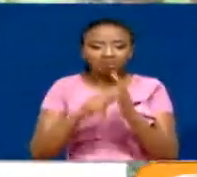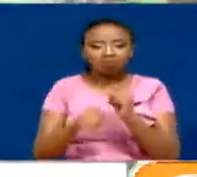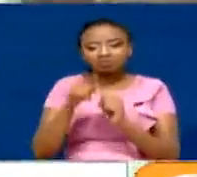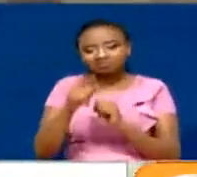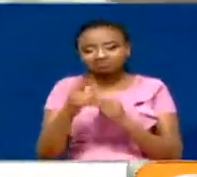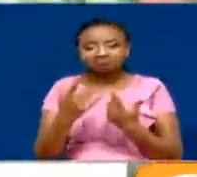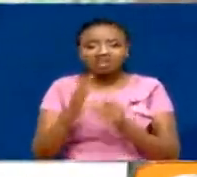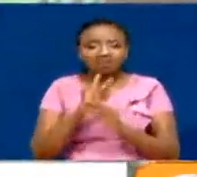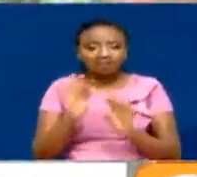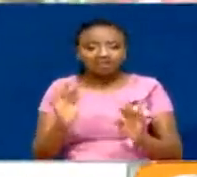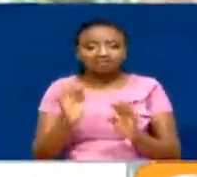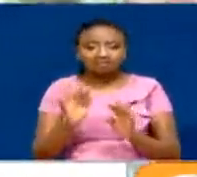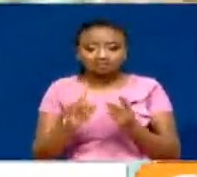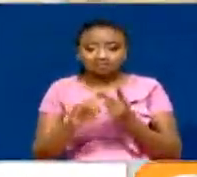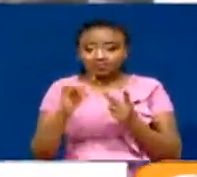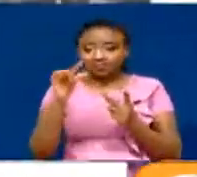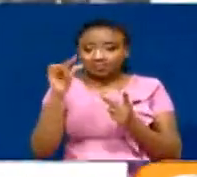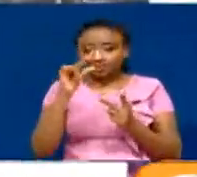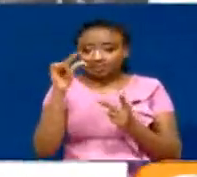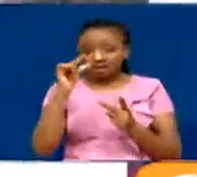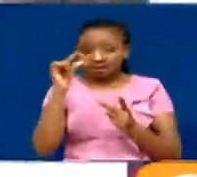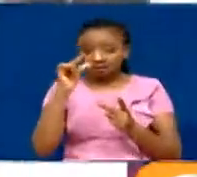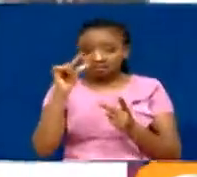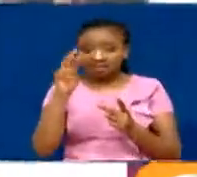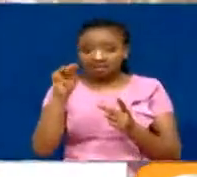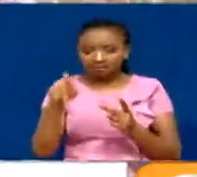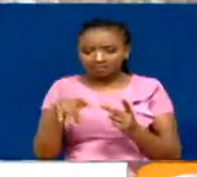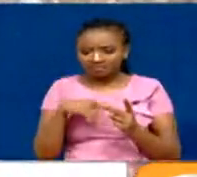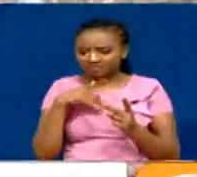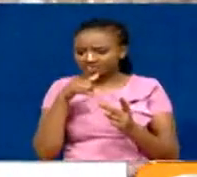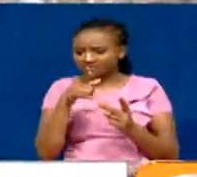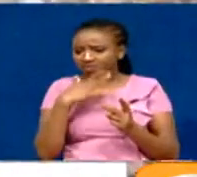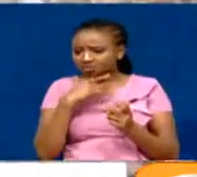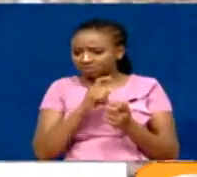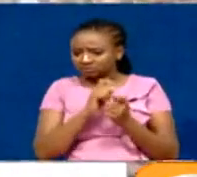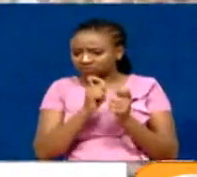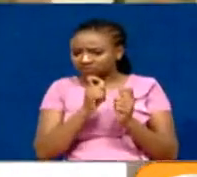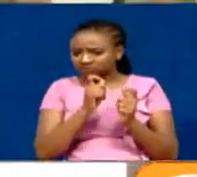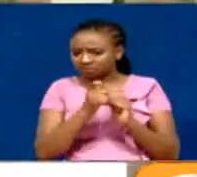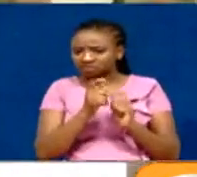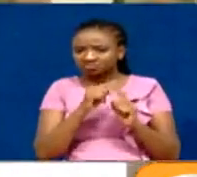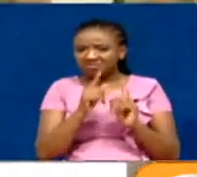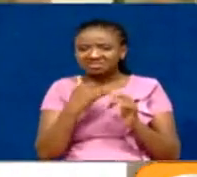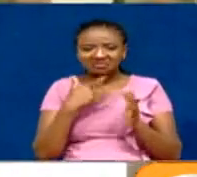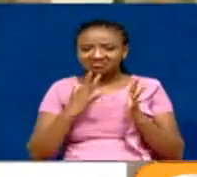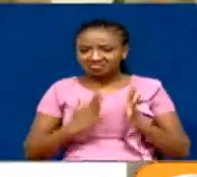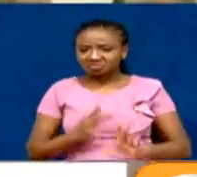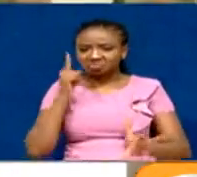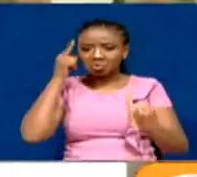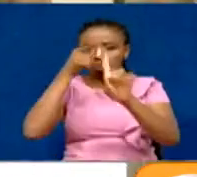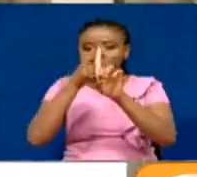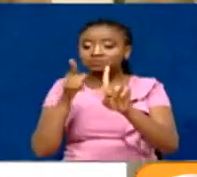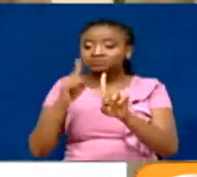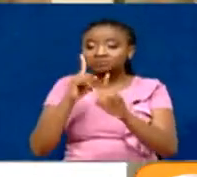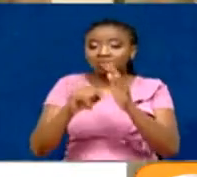cha kisiasa. Mbunge wa Garissa Mjini akihisi kuna njama ya kupitisha mabadiliko yenye ubinafsi. It says you can